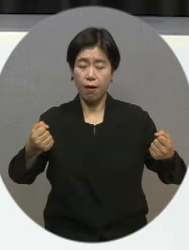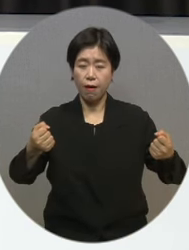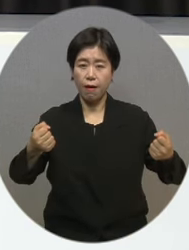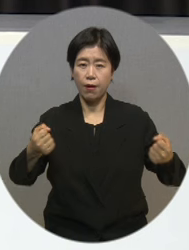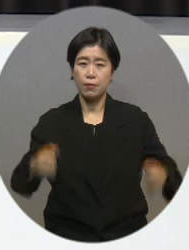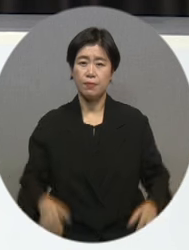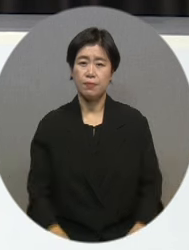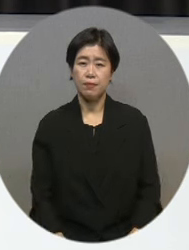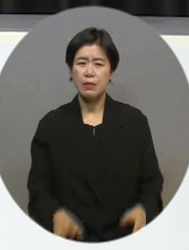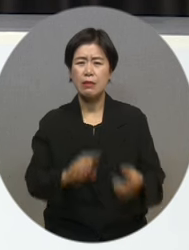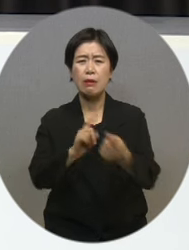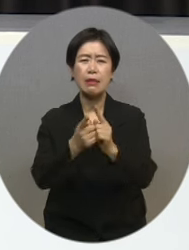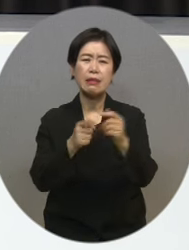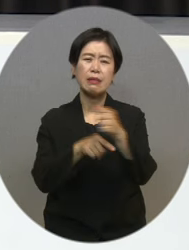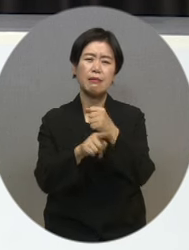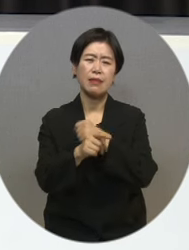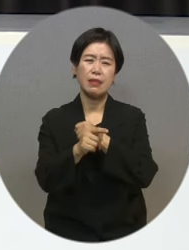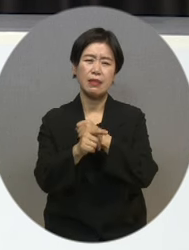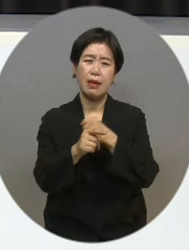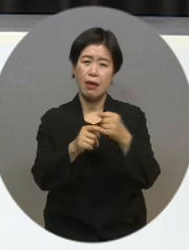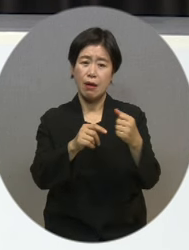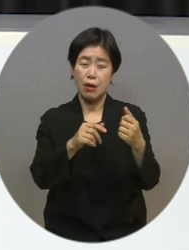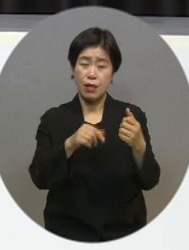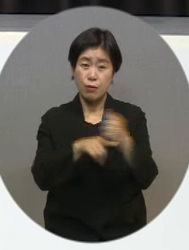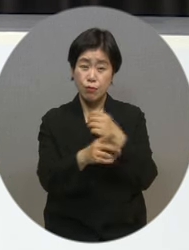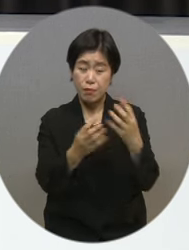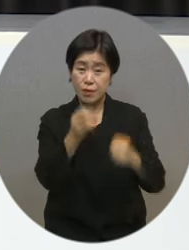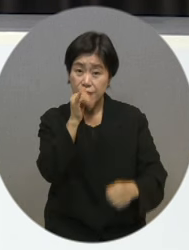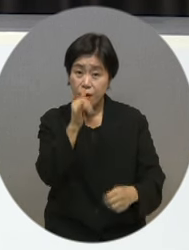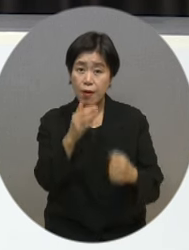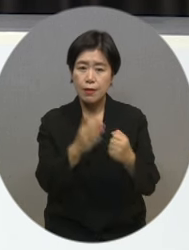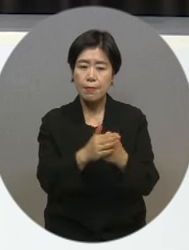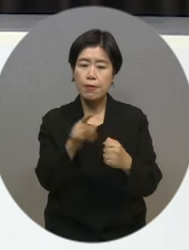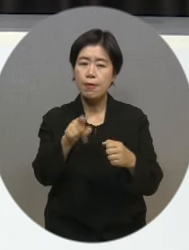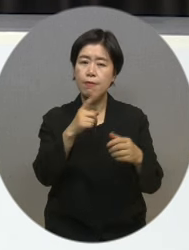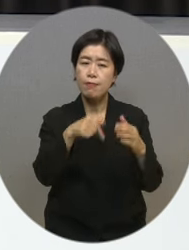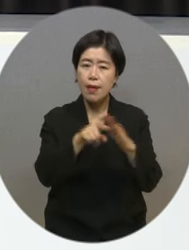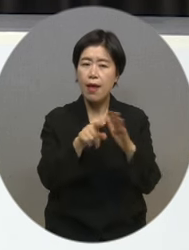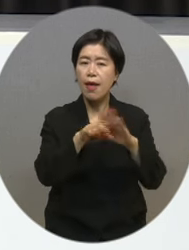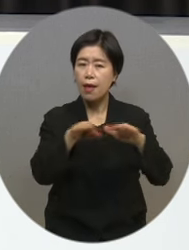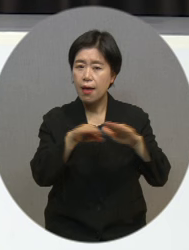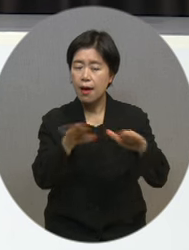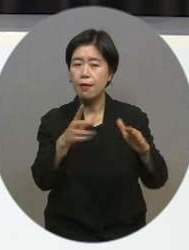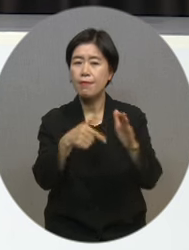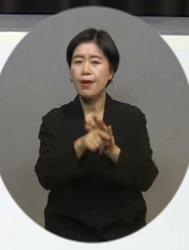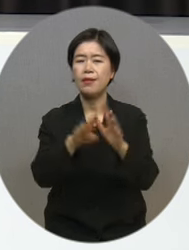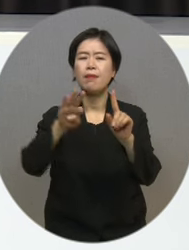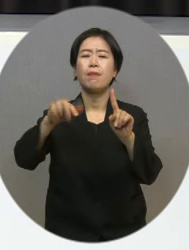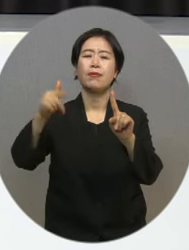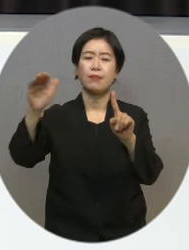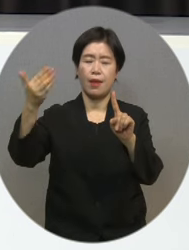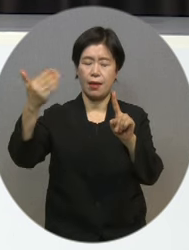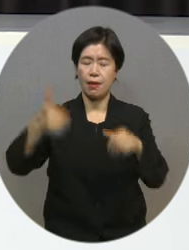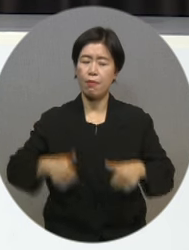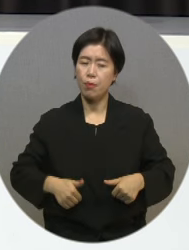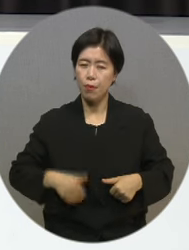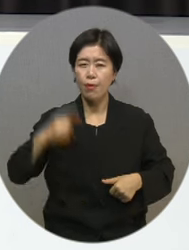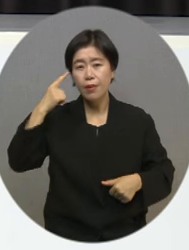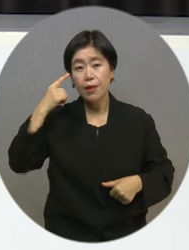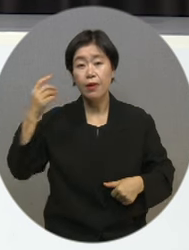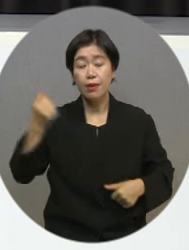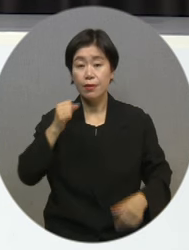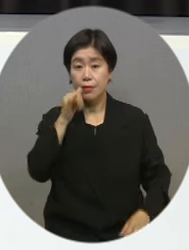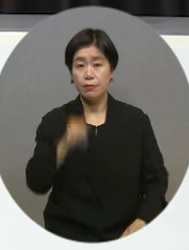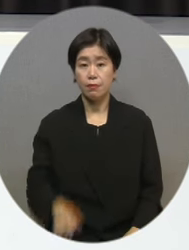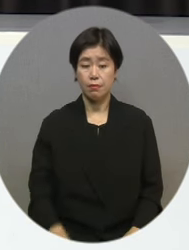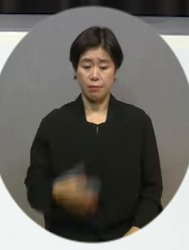의미로서 제가 1번이 되었다라는 생각이 들었고, 뭐나 개인의 어떤 스펙이나 뭐 자질 이런